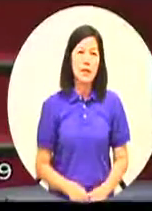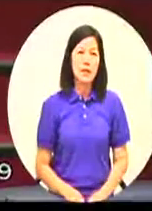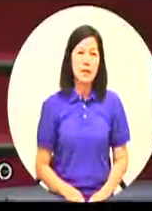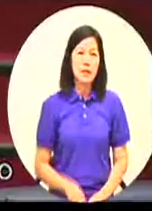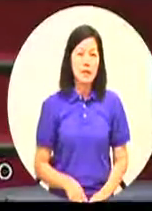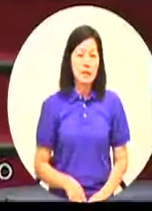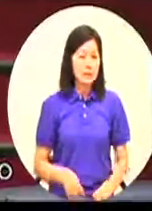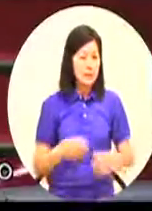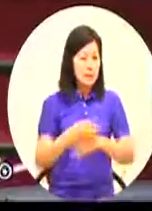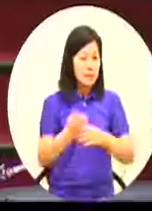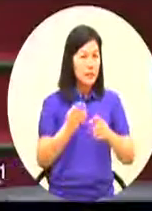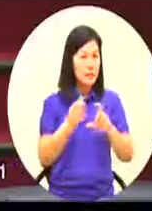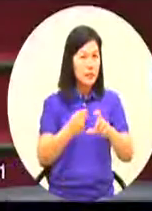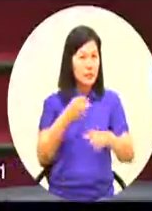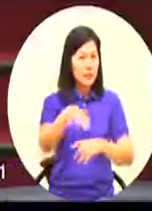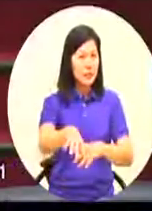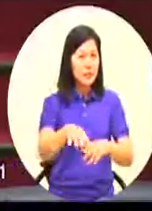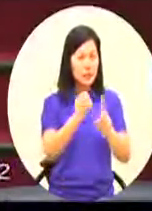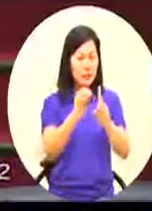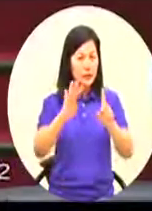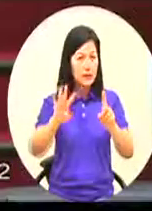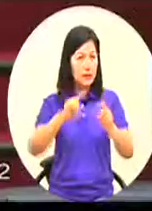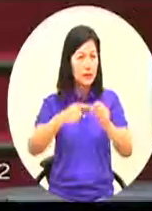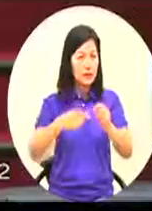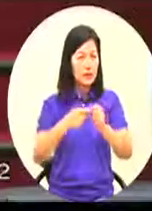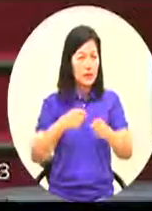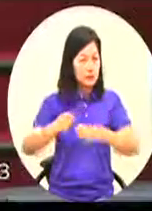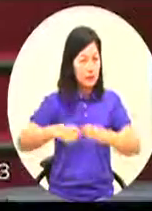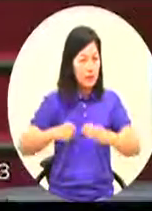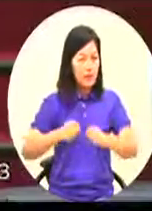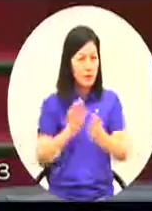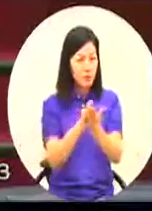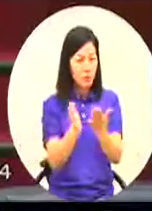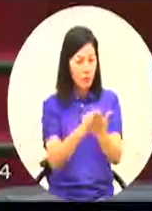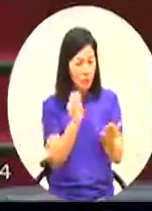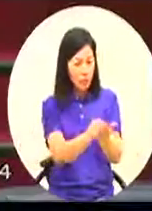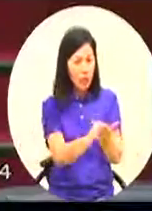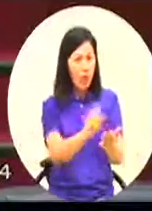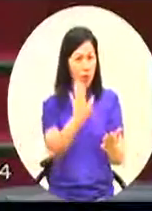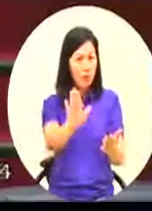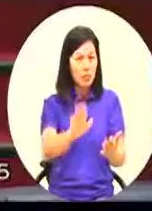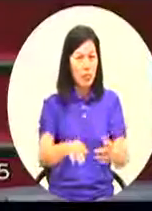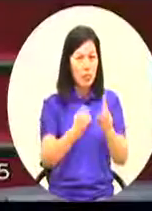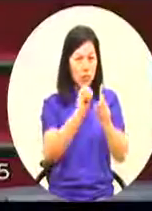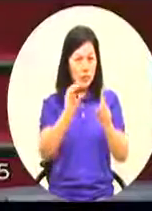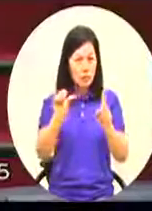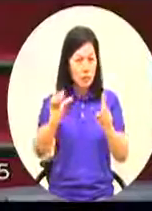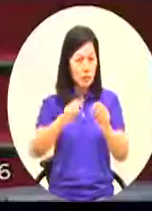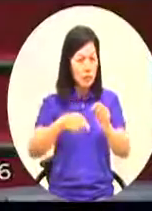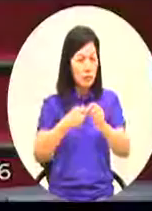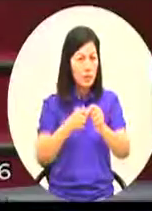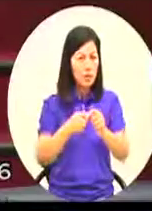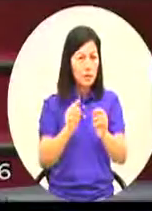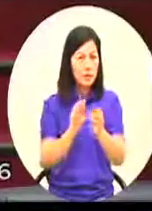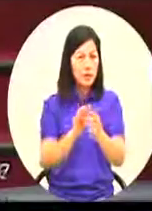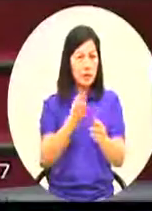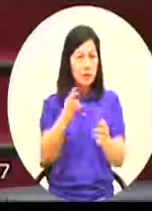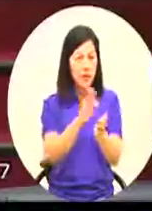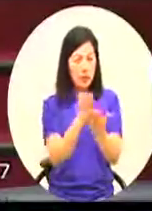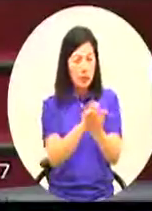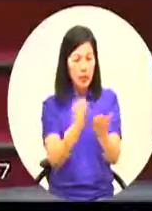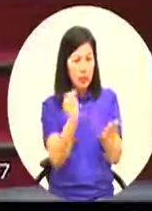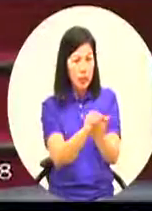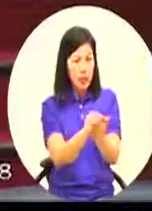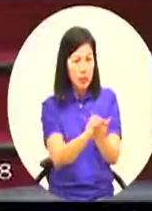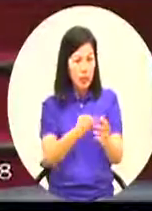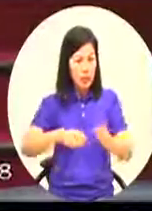乡公所104年的计划都在这边，105年所报的整个计划都在